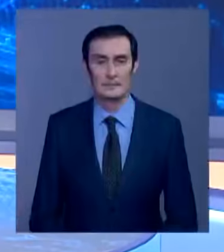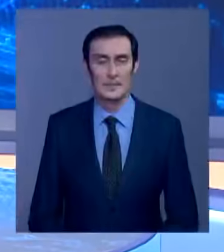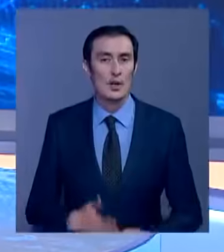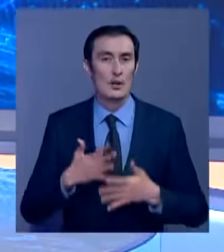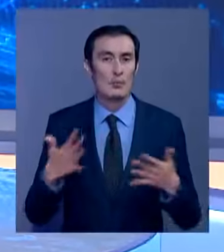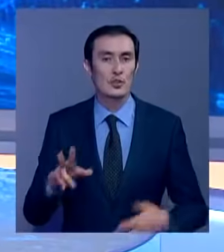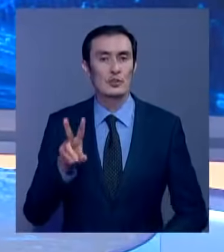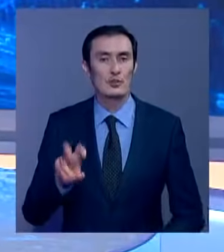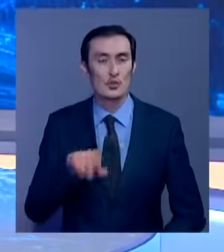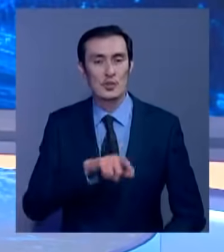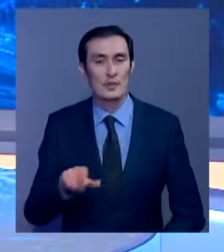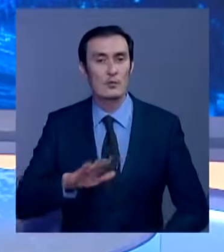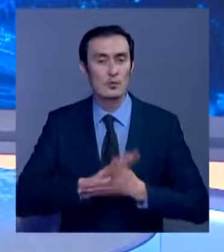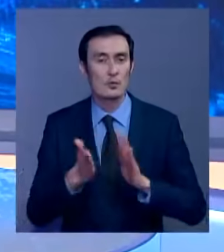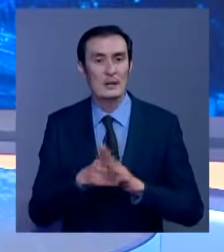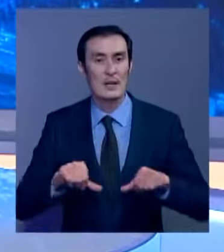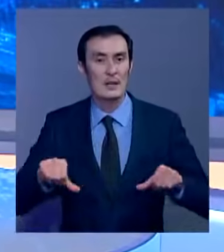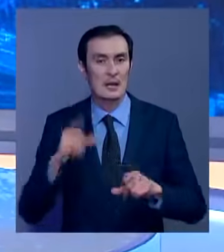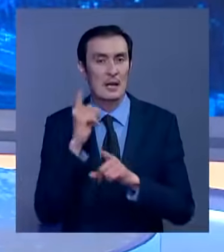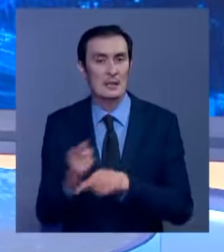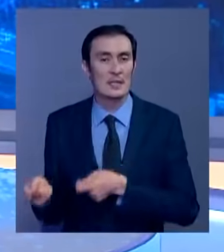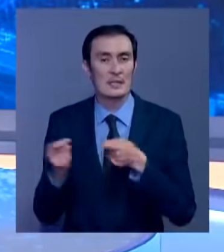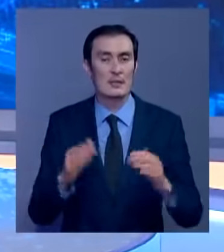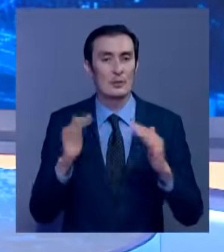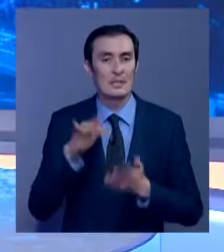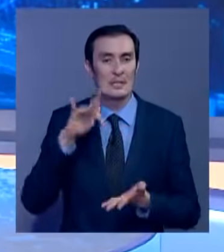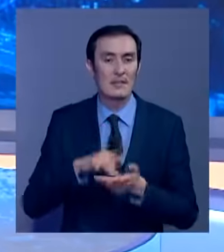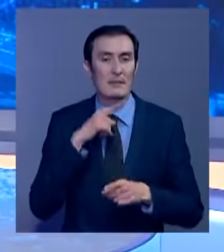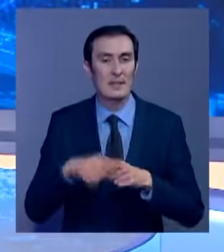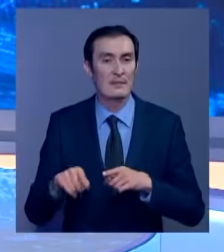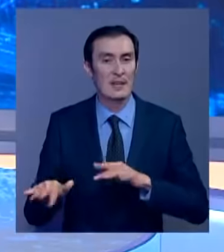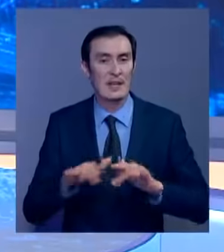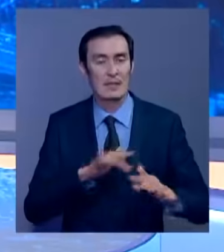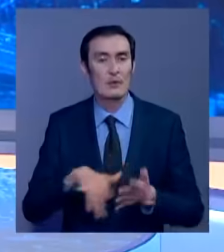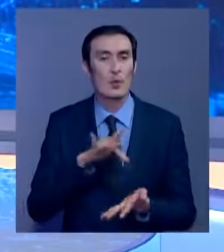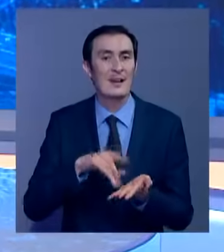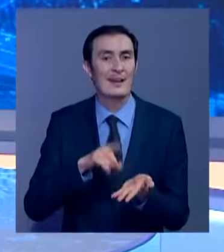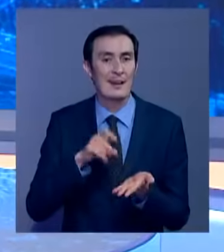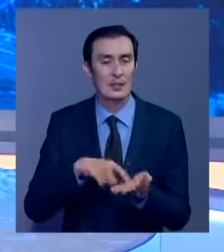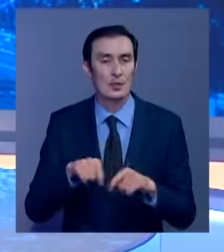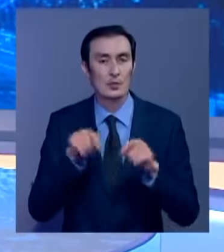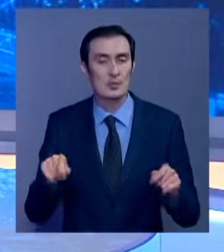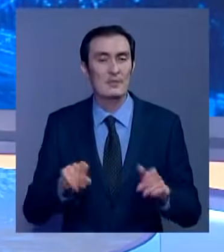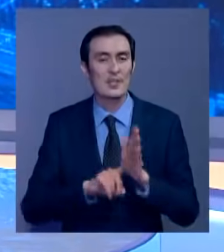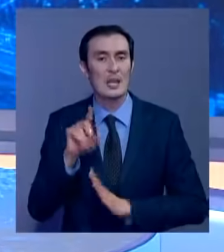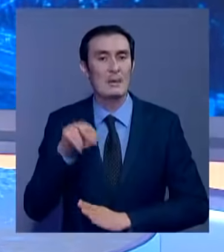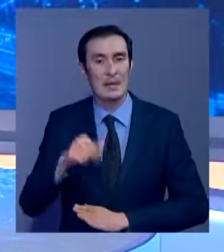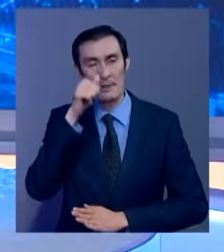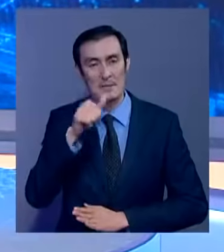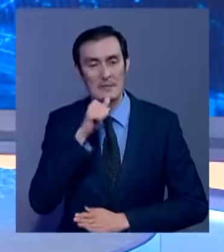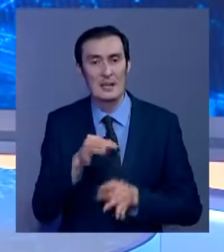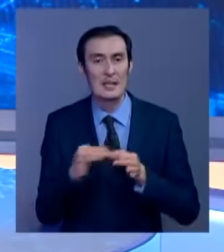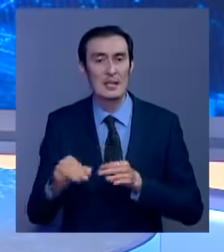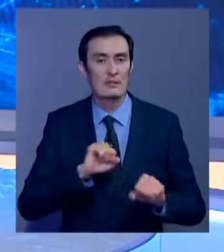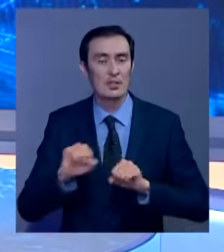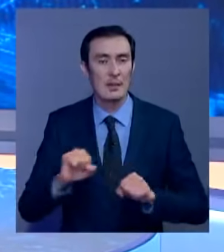Более 200 человек в условиях карантина доставили домой сотрудники Центра оперативного реагирования Караганды. Создан он в начале апреля при